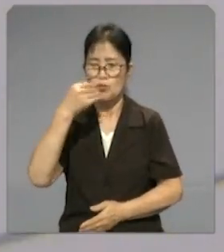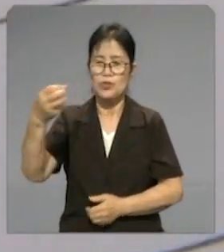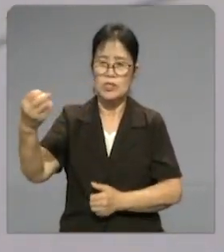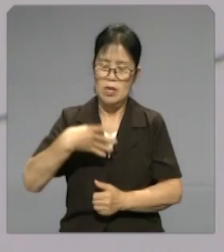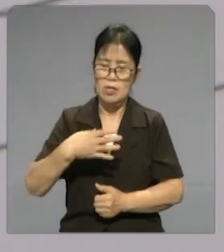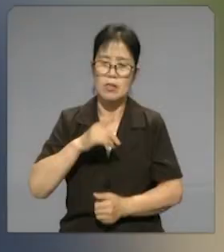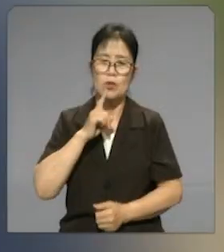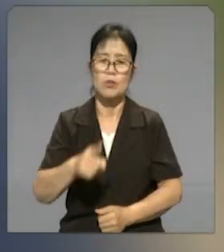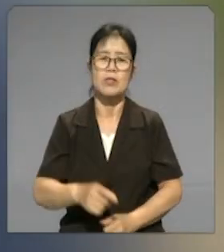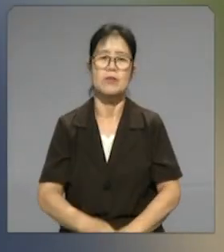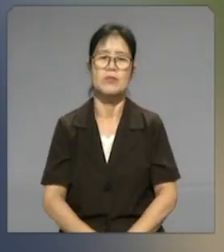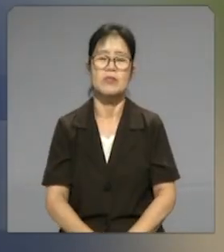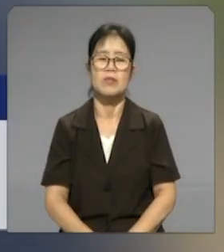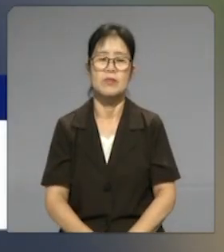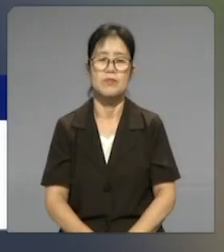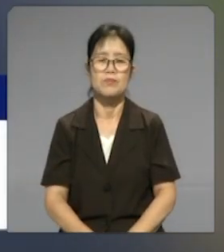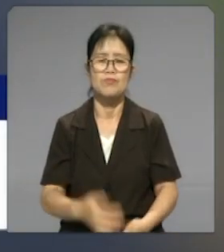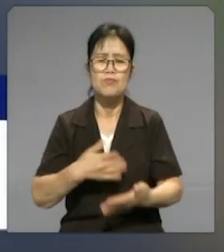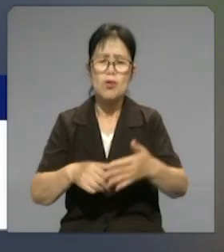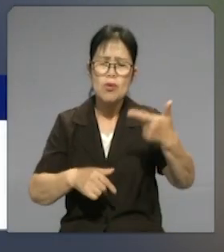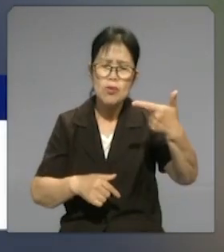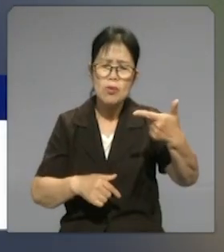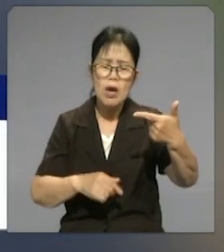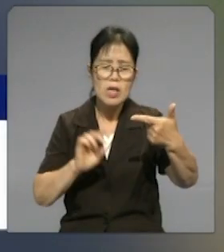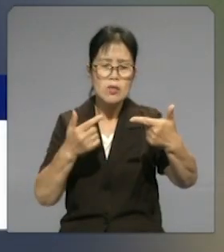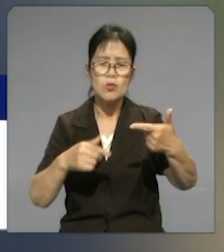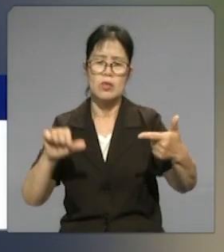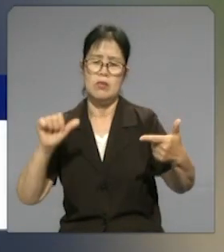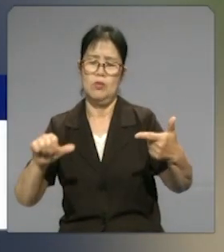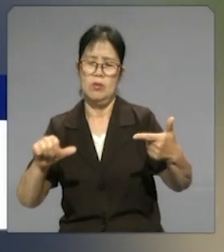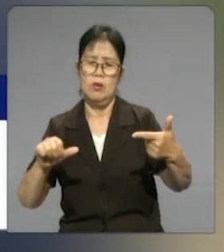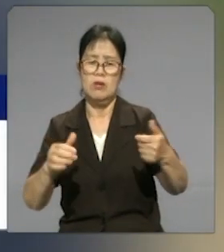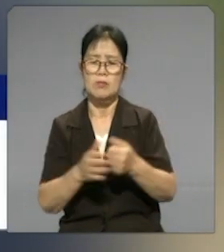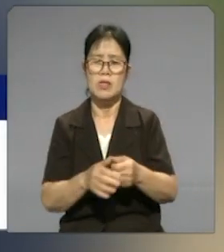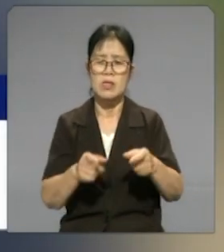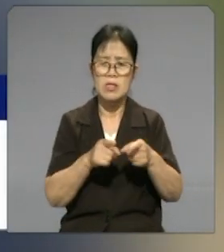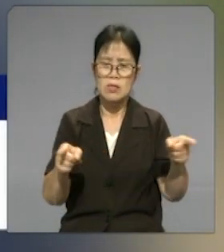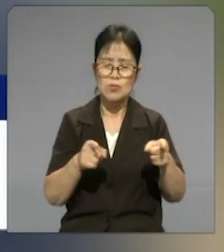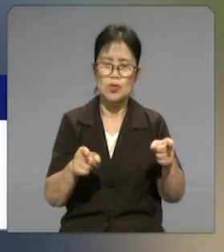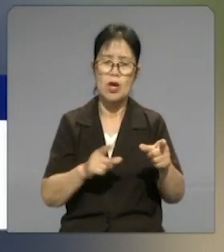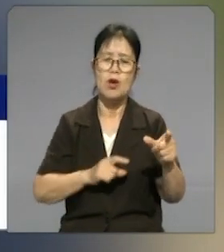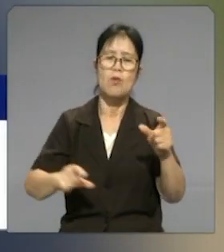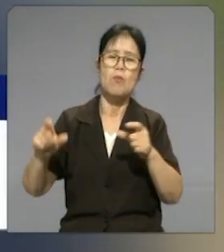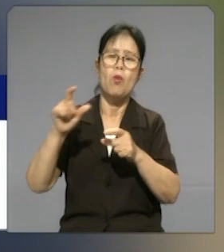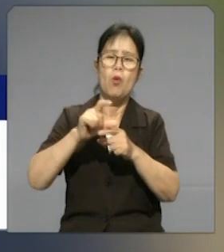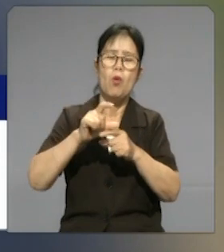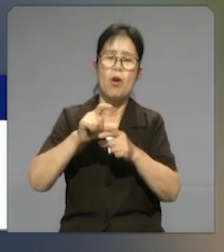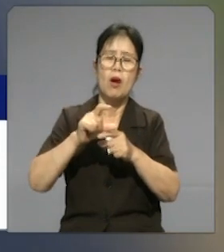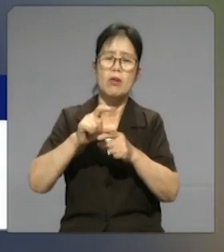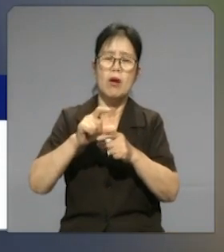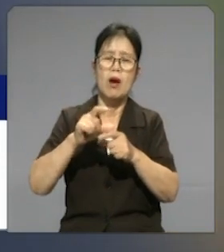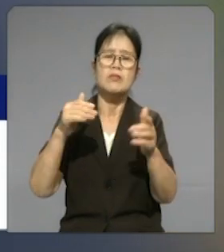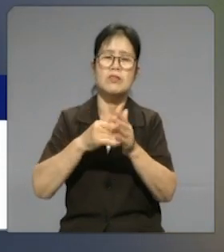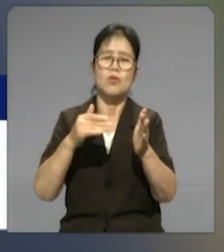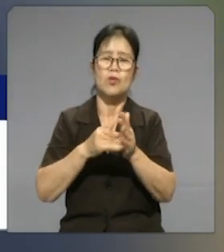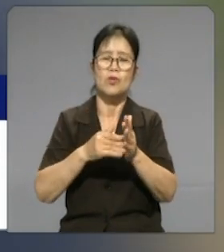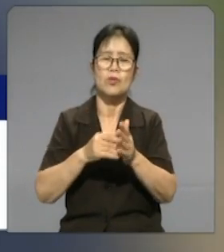주장합니다 6개가 아니라 5개로 됐습니다 그래서 우리가 1층 부분에서 보강을 했습니다